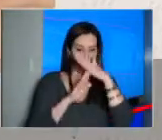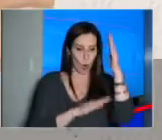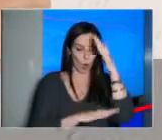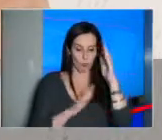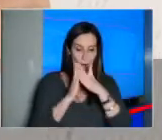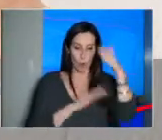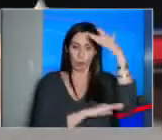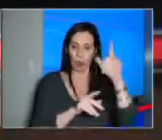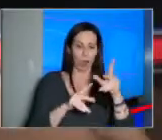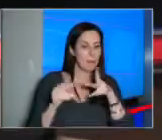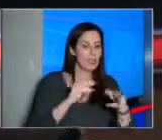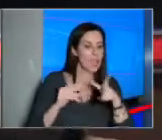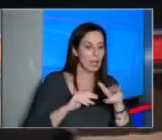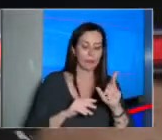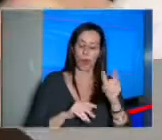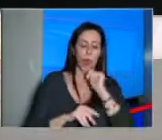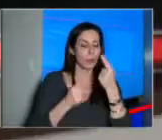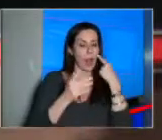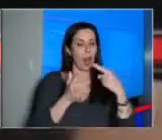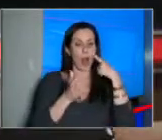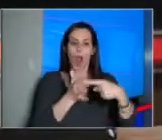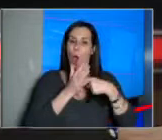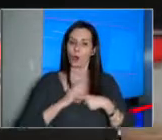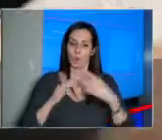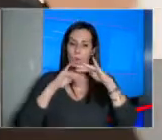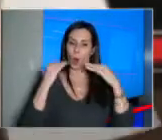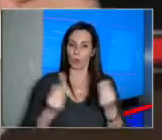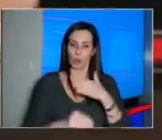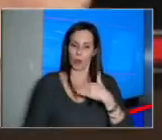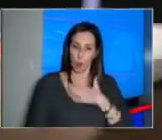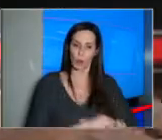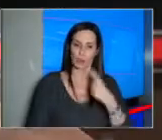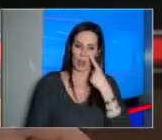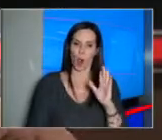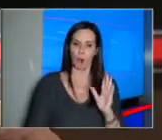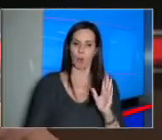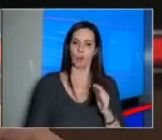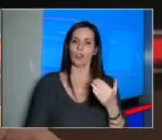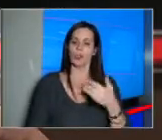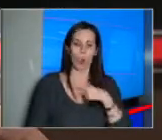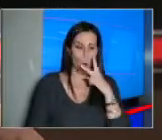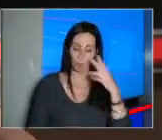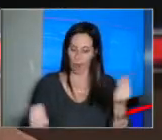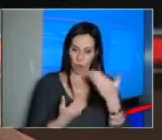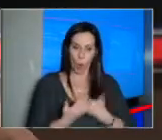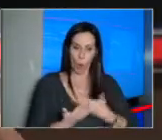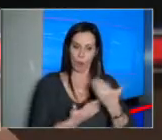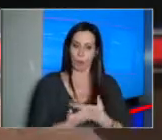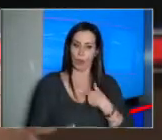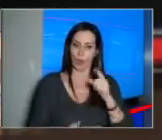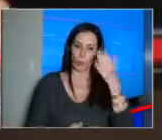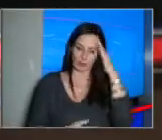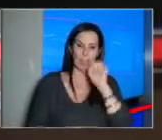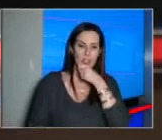בתהליך של להראות לנו פחות דברים, ולחשוף גם פחות חומרים ממה שהיינו רוצים שיחשף. כשאנחנו לא רואים את החומרים האלה, אנחנו לא